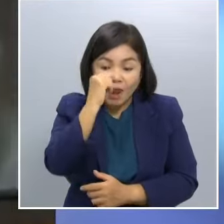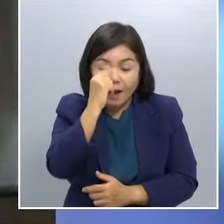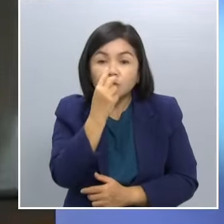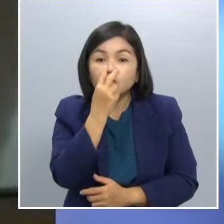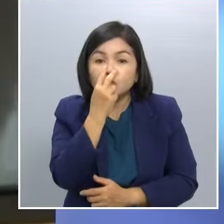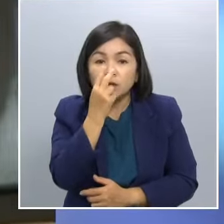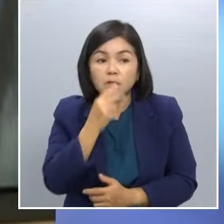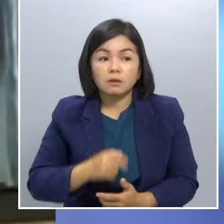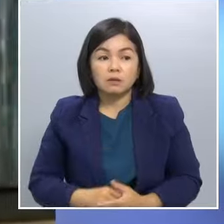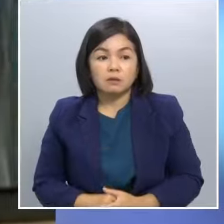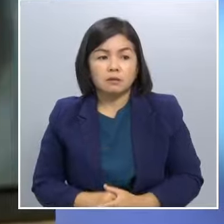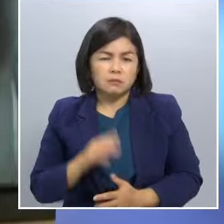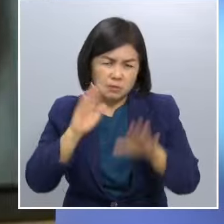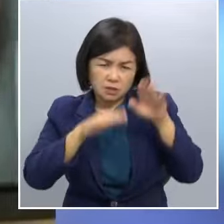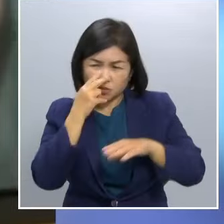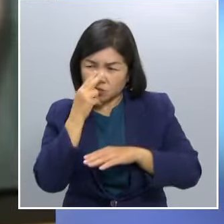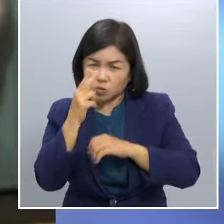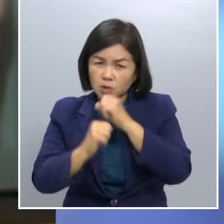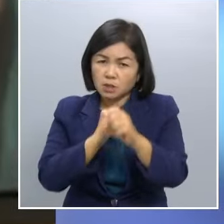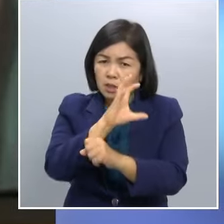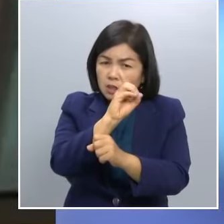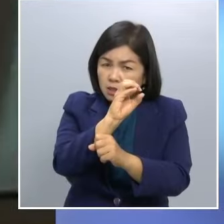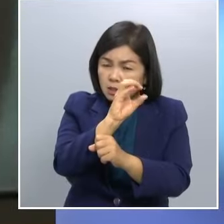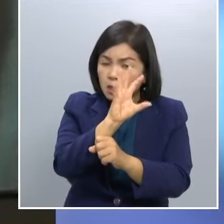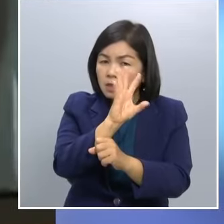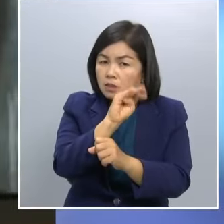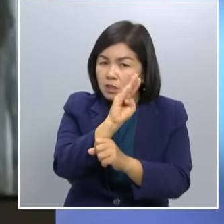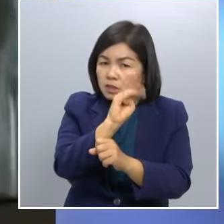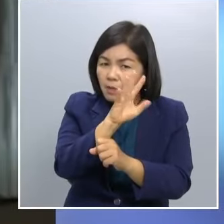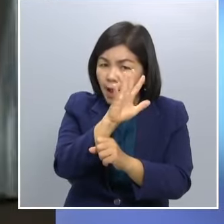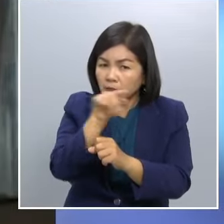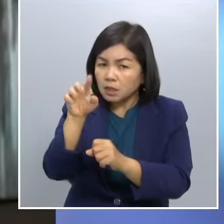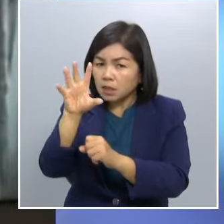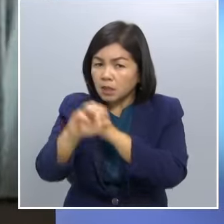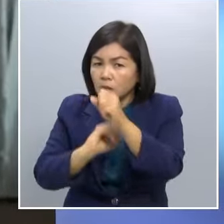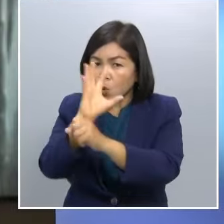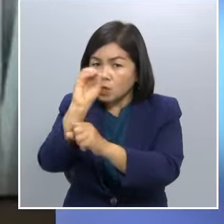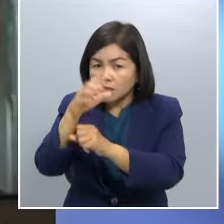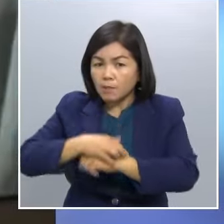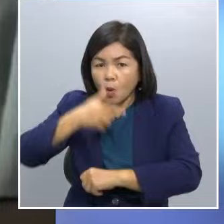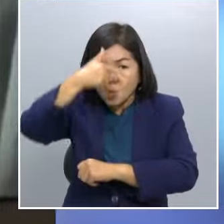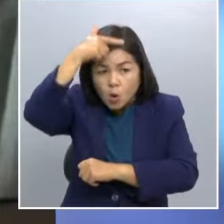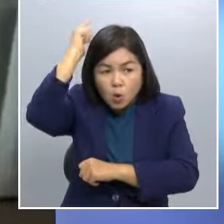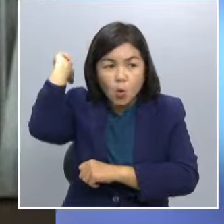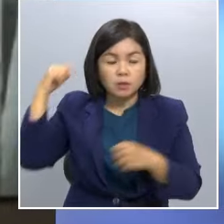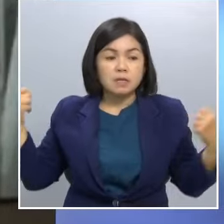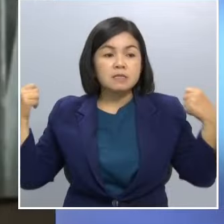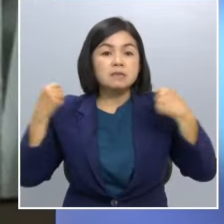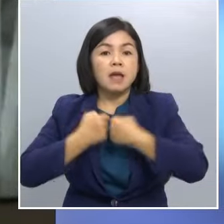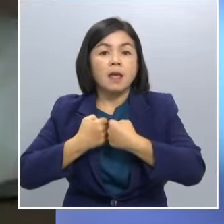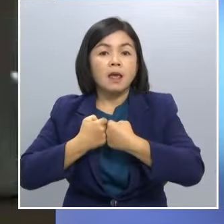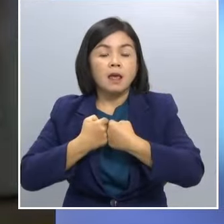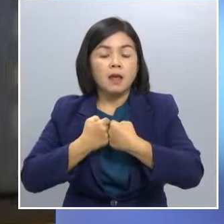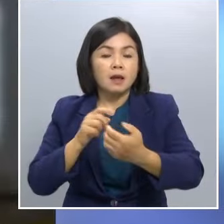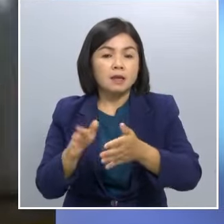นี่นะครับอายุประมาณสัก 45-50 ปีนะครับรูปร่างใหญ่บึกบึนแล้วหัวโล้นนะฮะใส่เสื้อยืดคอกลมแขนสั้นสี